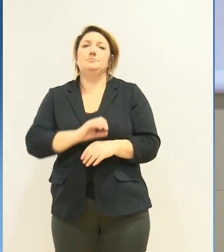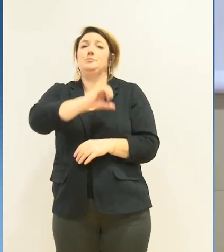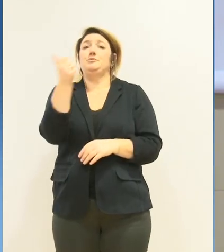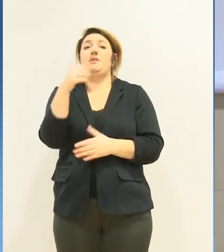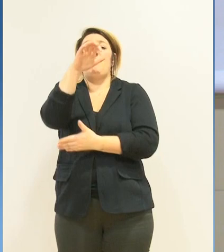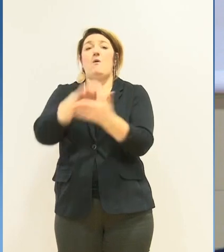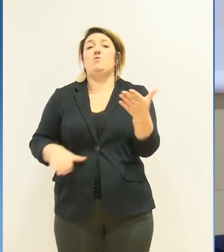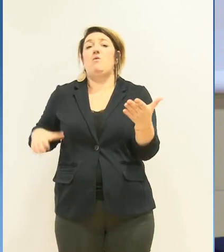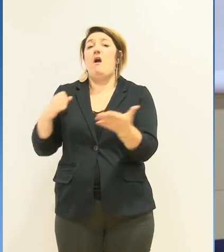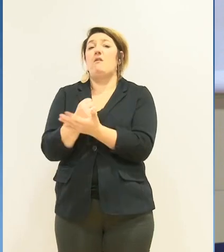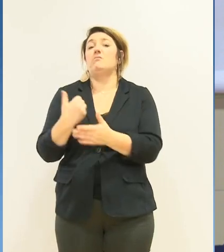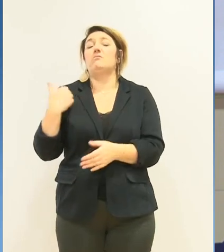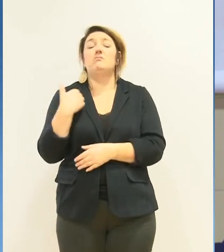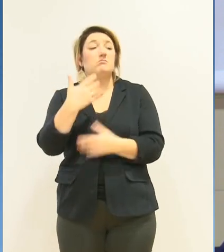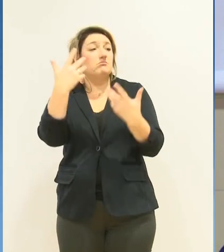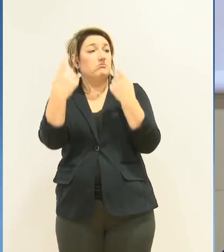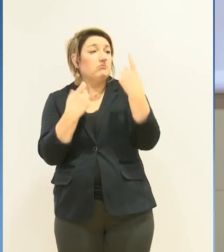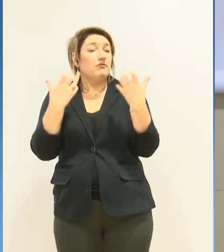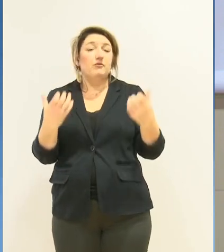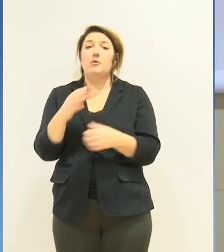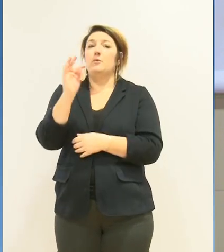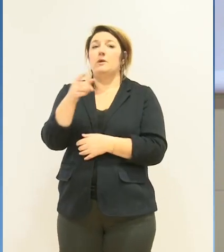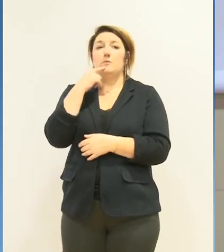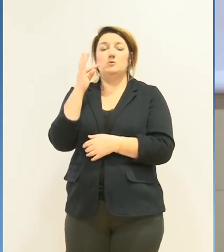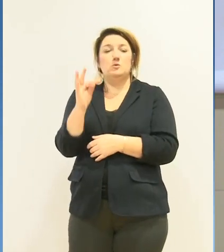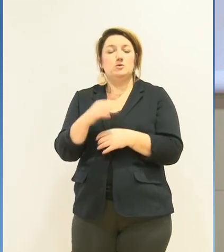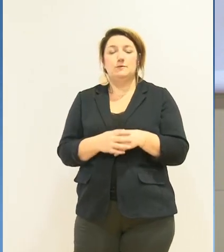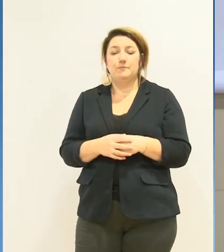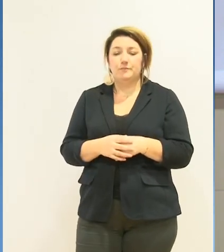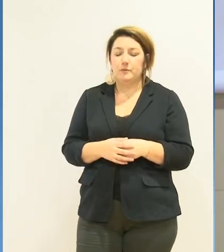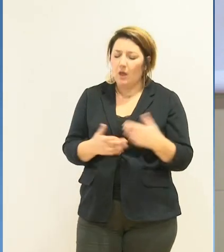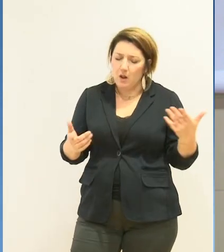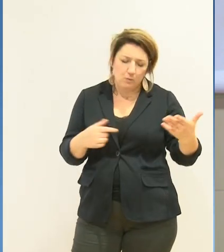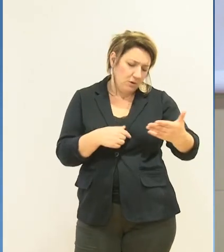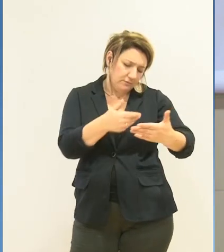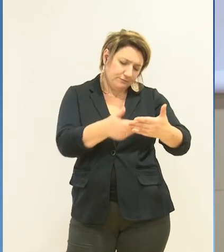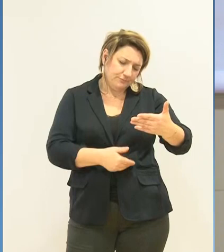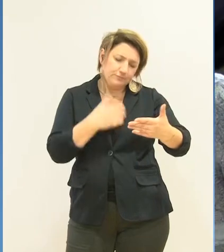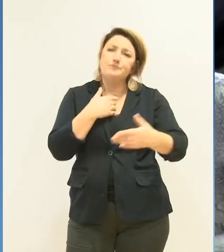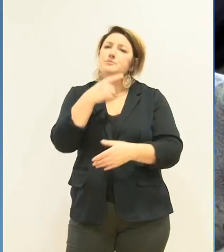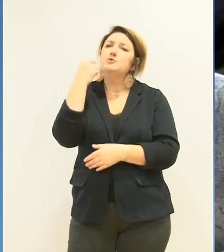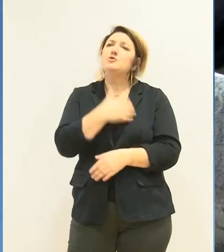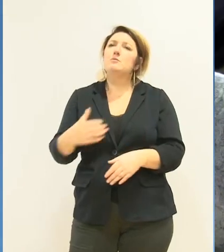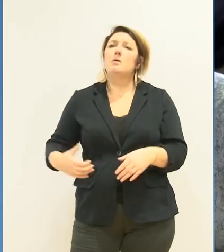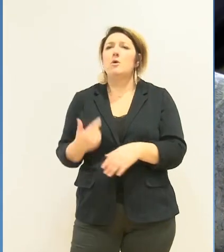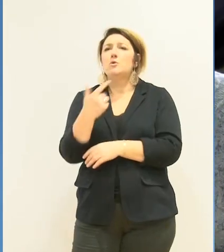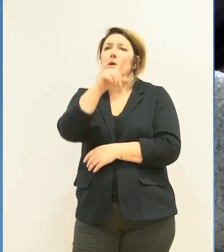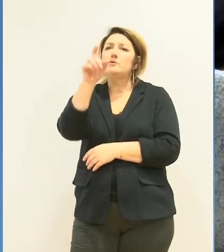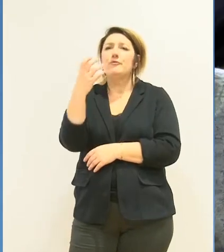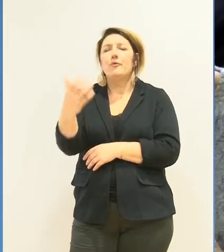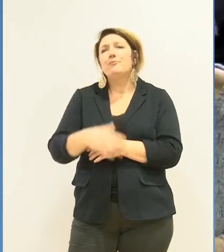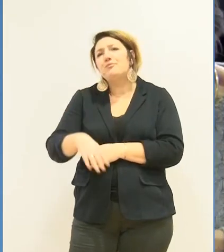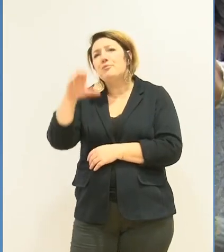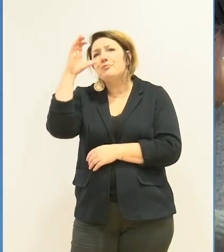oui messieurs tuscher il ya deux questions et sur le maire on aimerait vous entendre sur